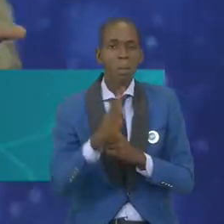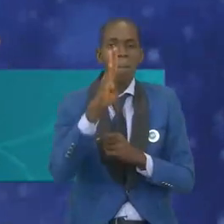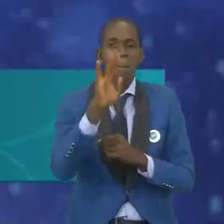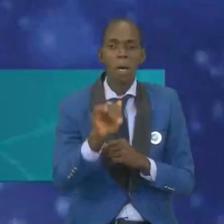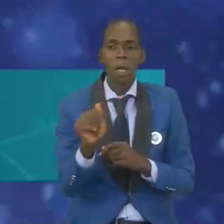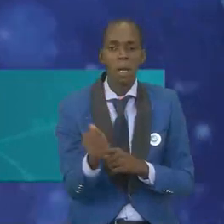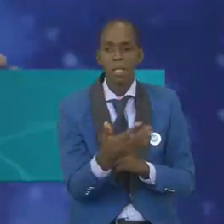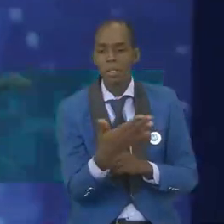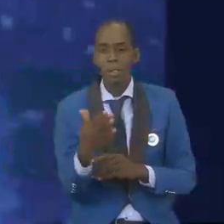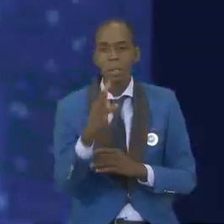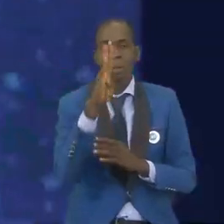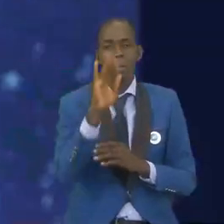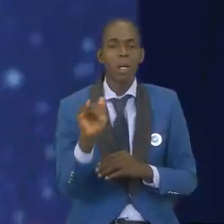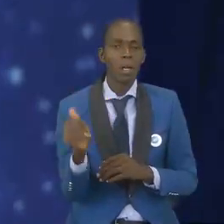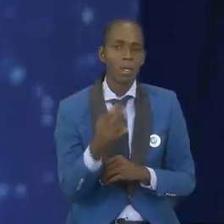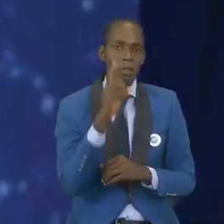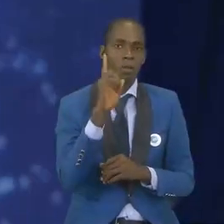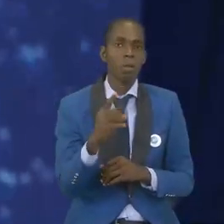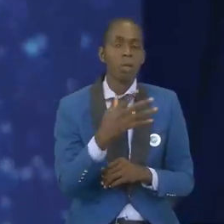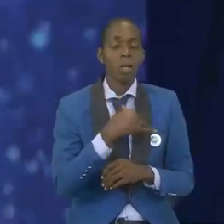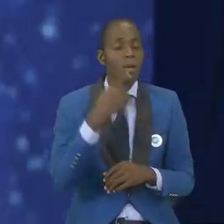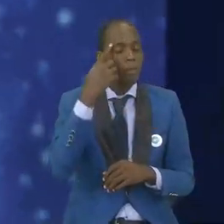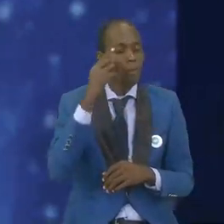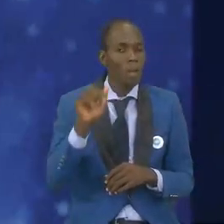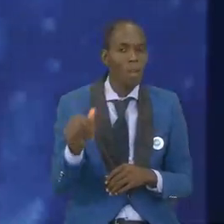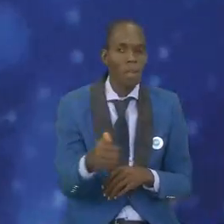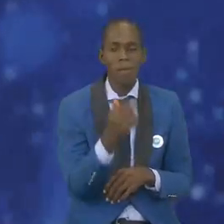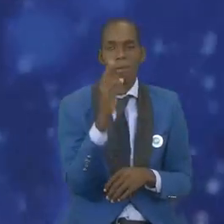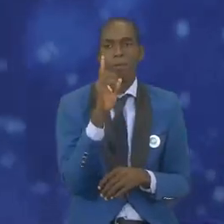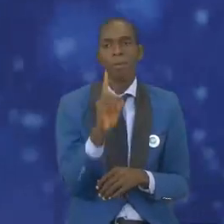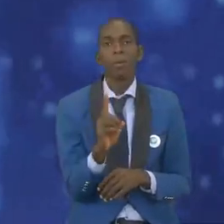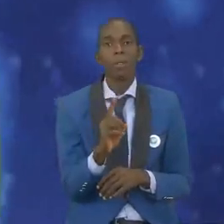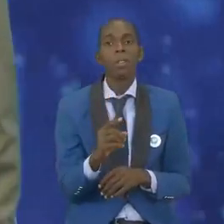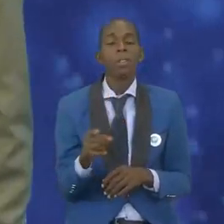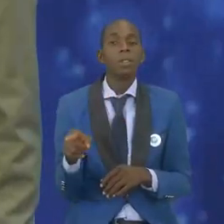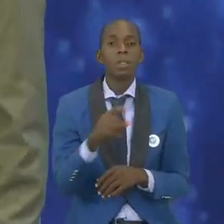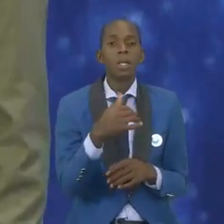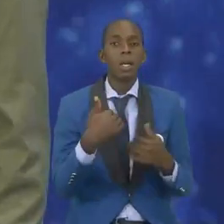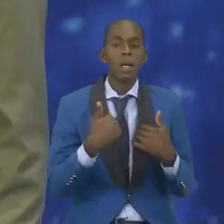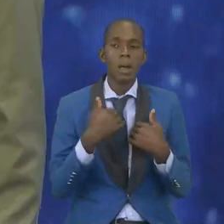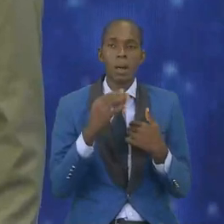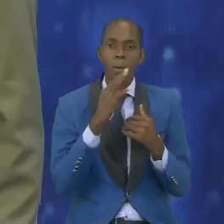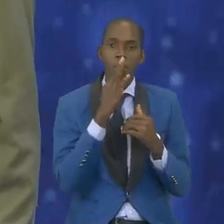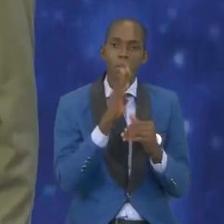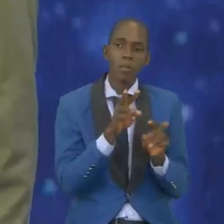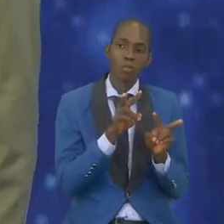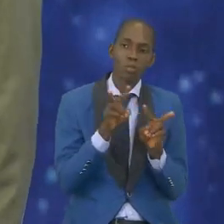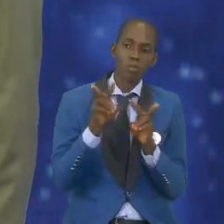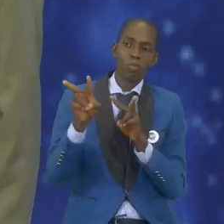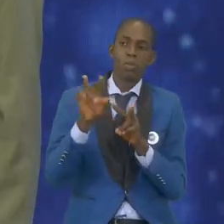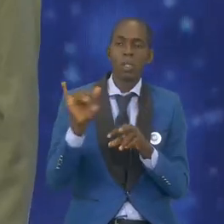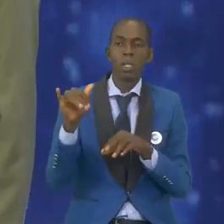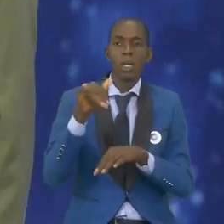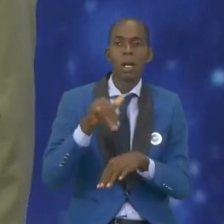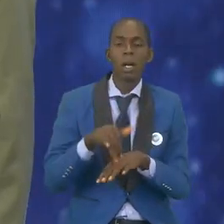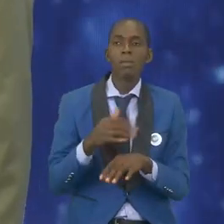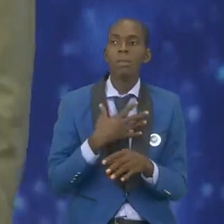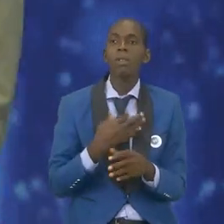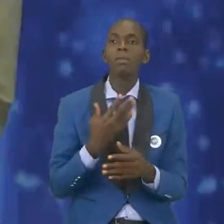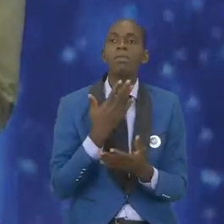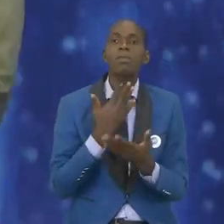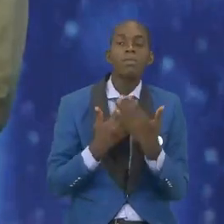ne devait pas être changé ou altéré par quoi que ce soit ou qui que ce soit et pour qui que ce soit. En